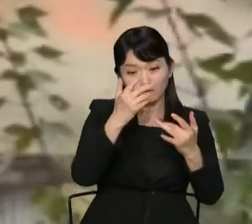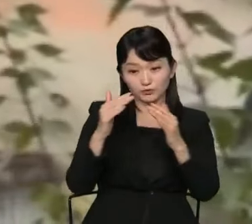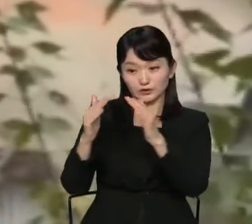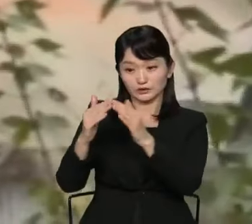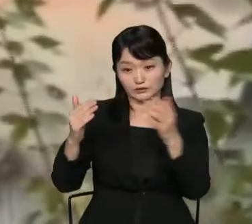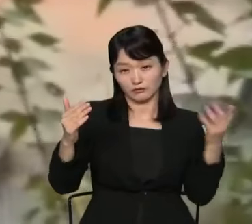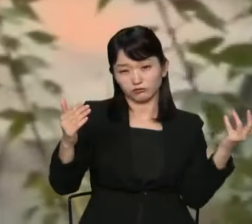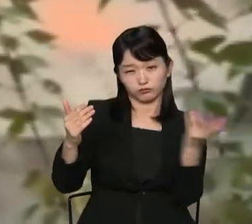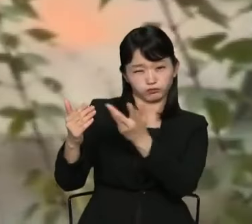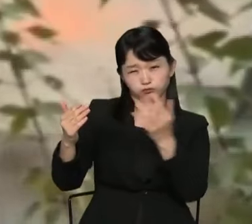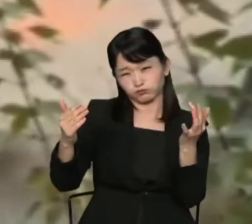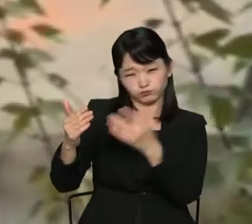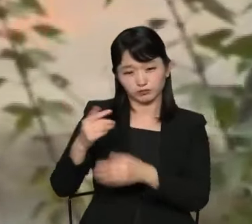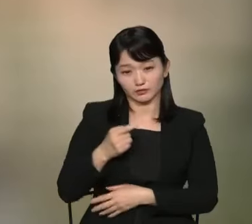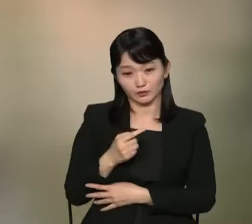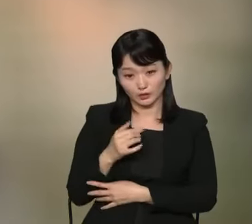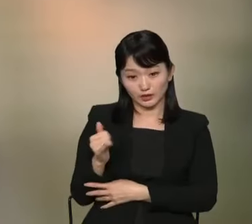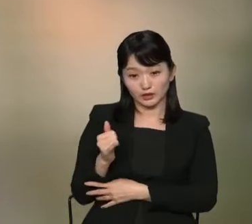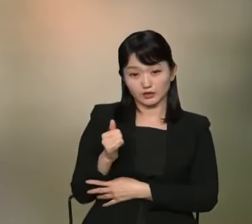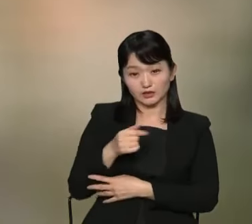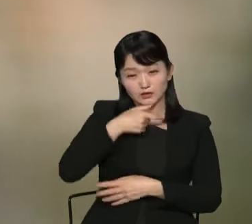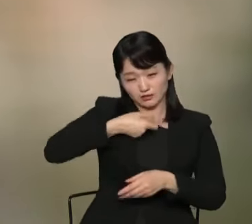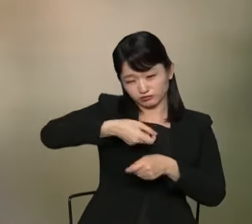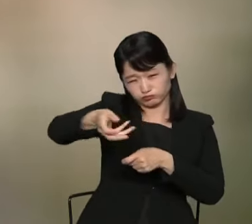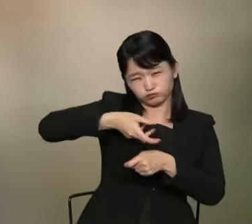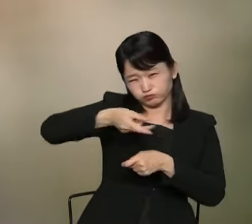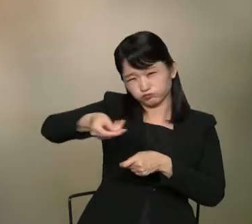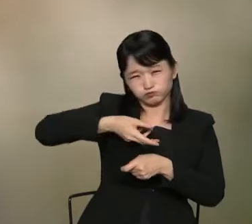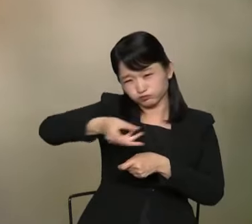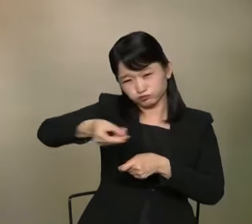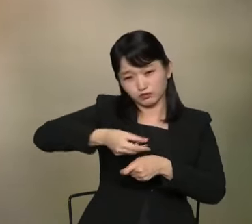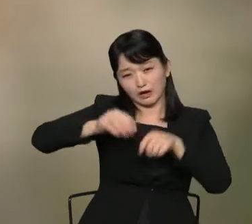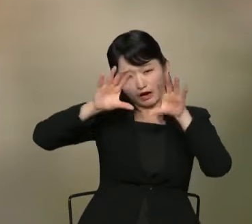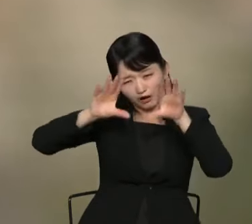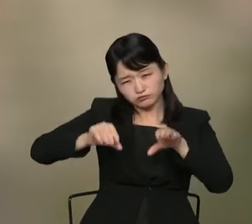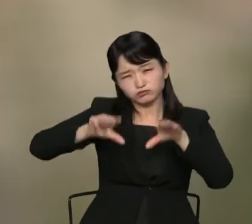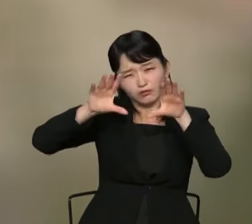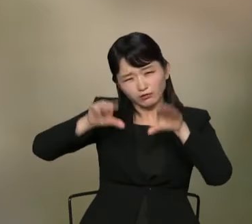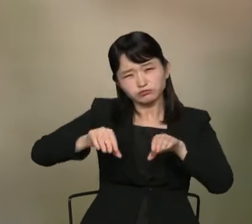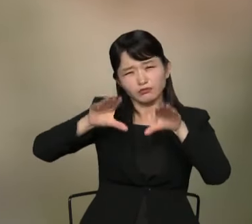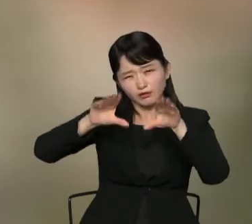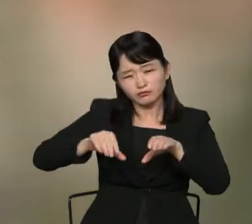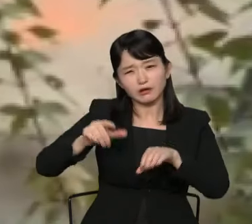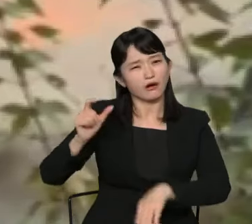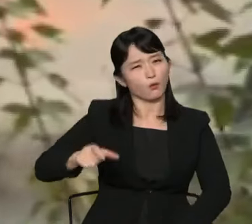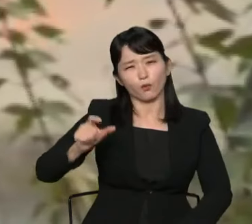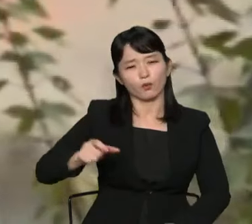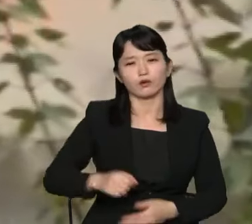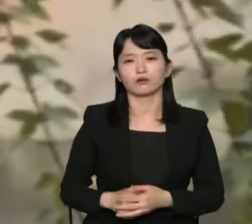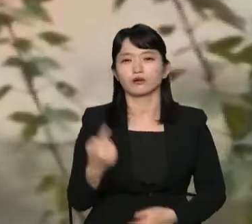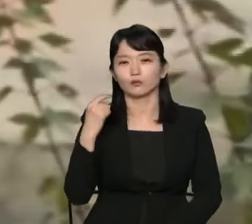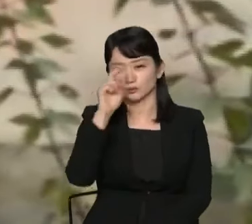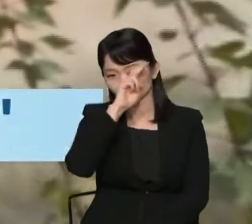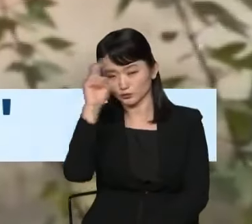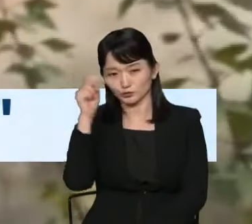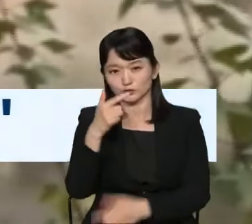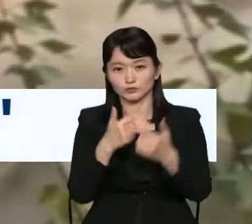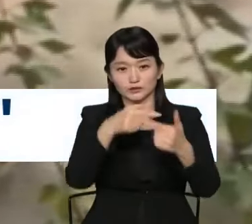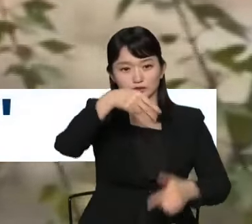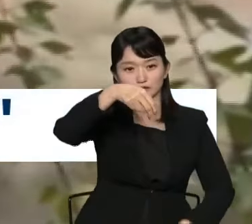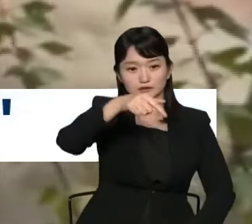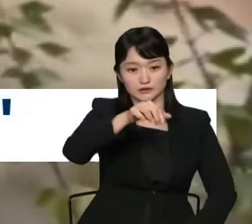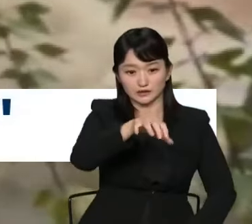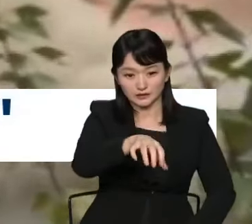집어삼켰습니다 소방대원들이 쉴세없이 물을 뿌려 보지만 불은 쉽게 꺼지지 않습니다 제 오후 산구